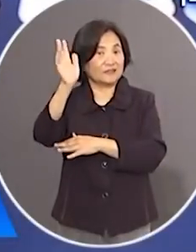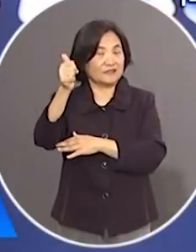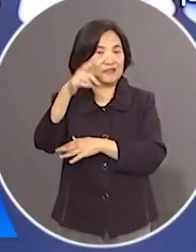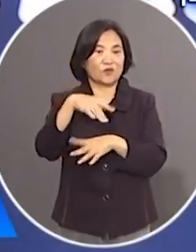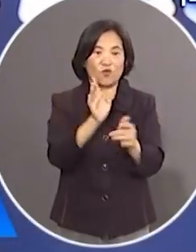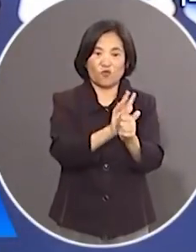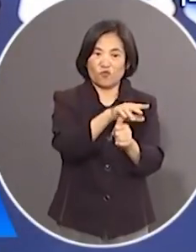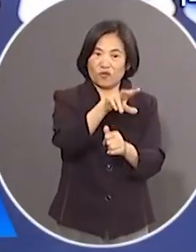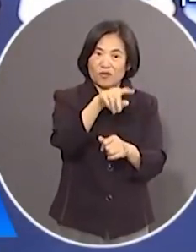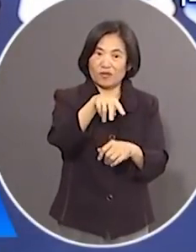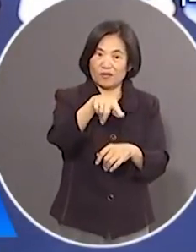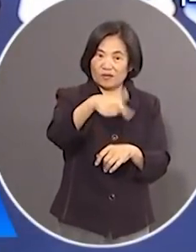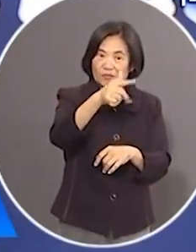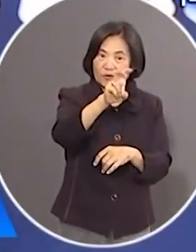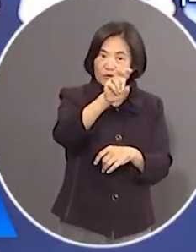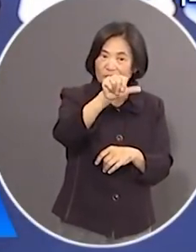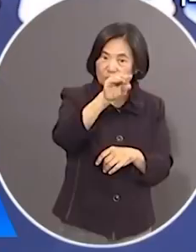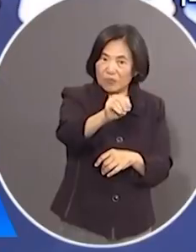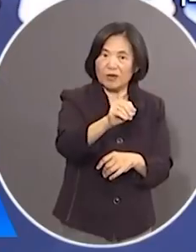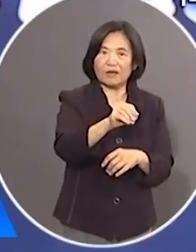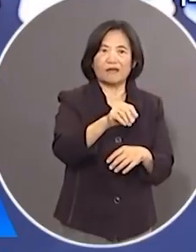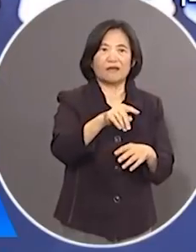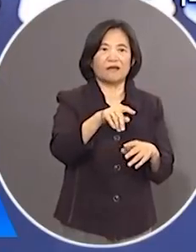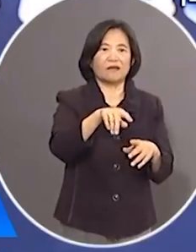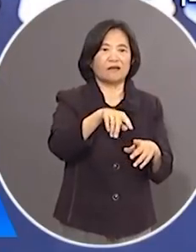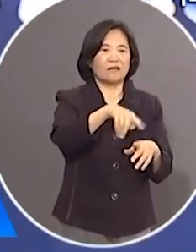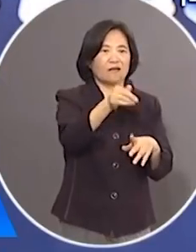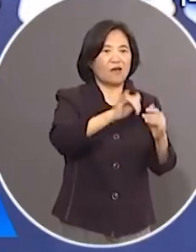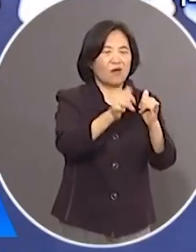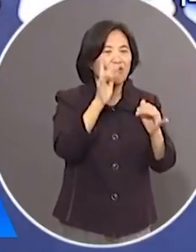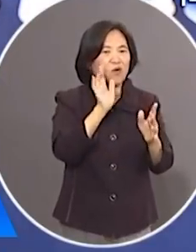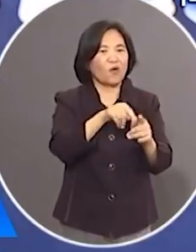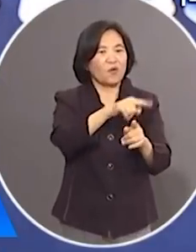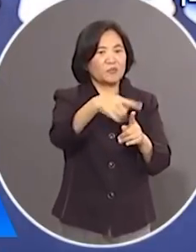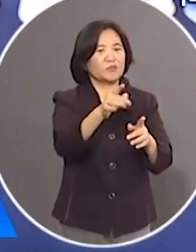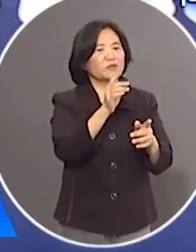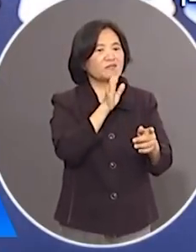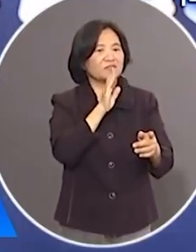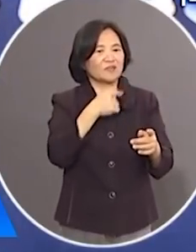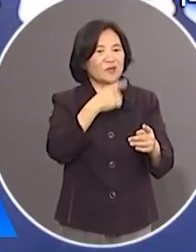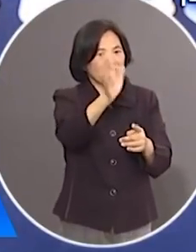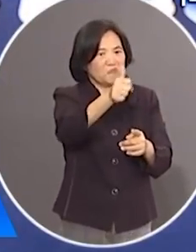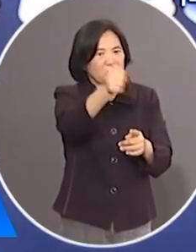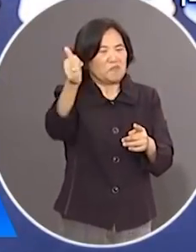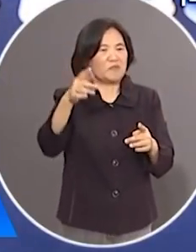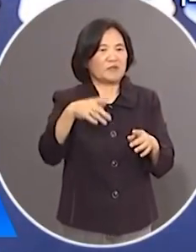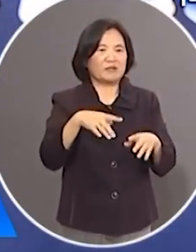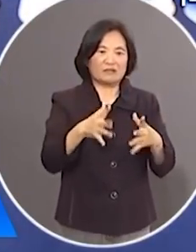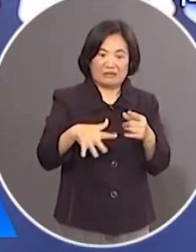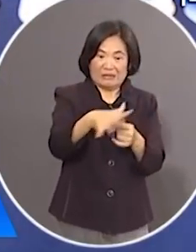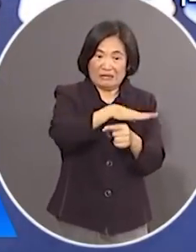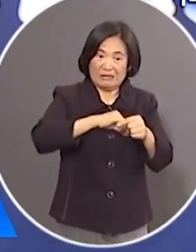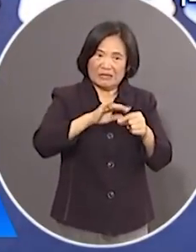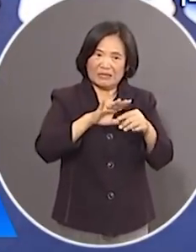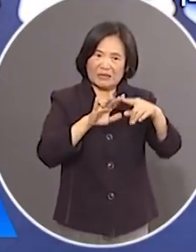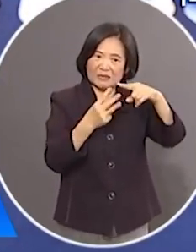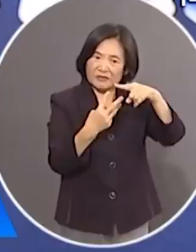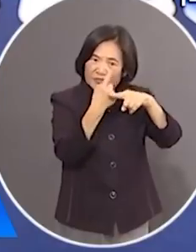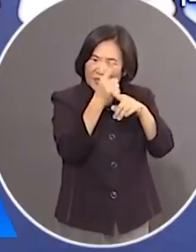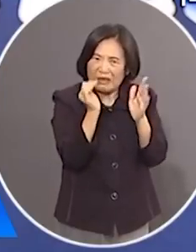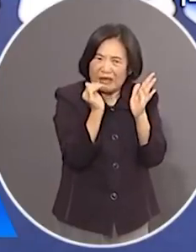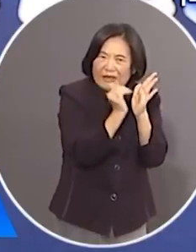625万的台湾人民，你们都是我的老板，超过台湾1/4多，接近1/3